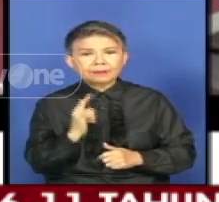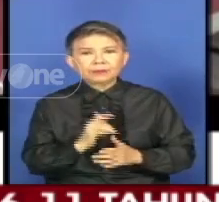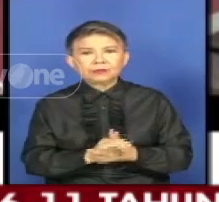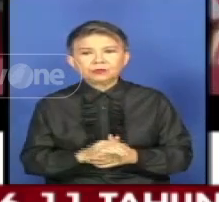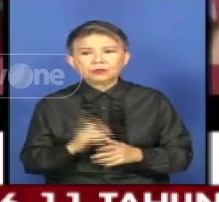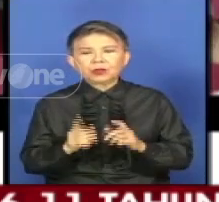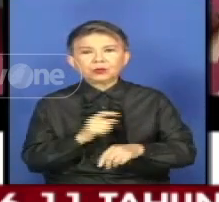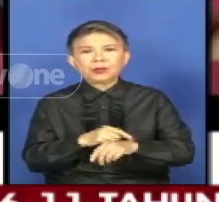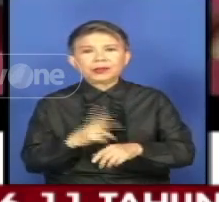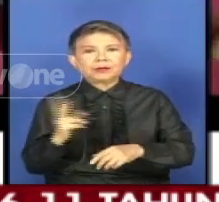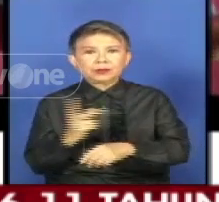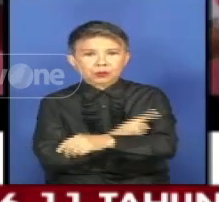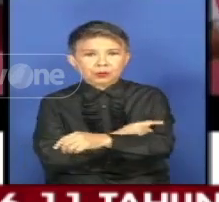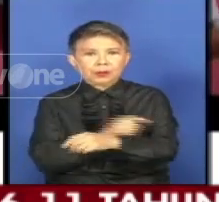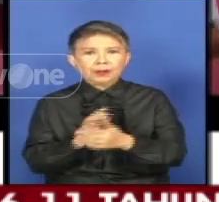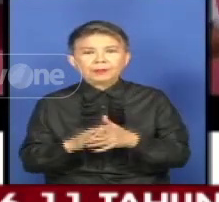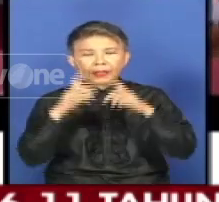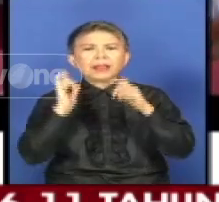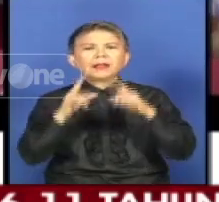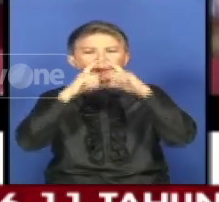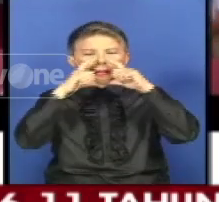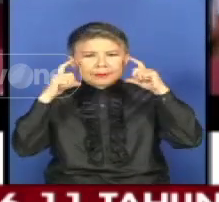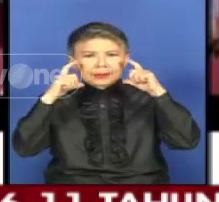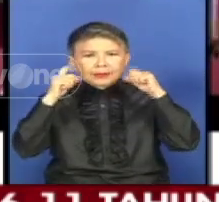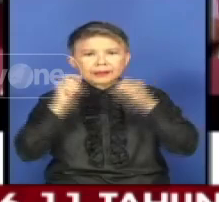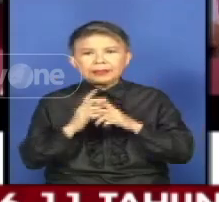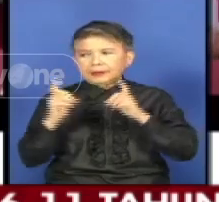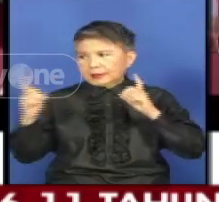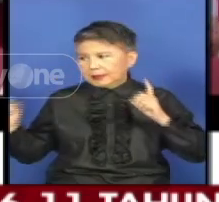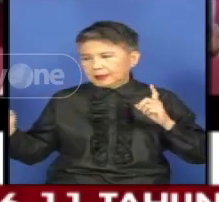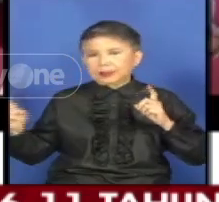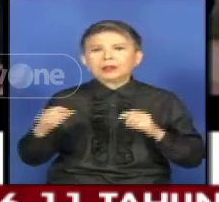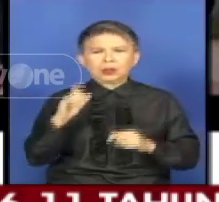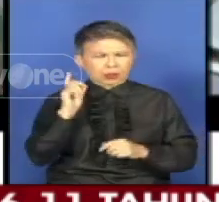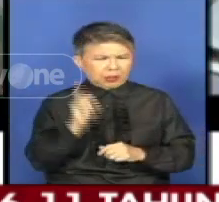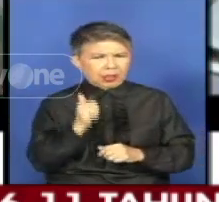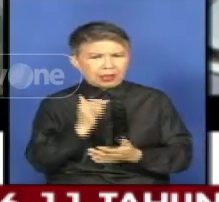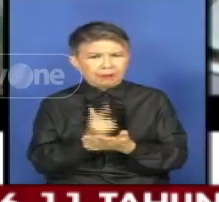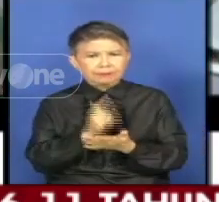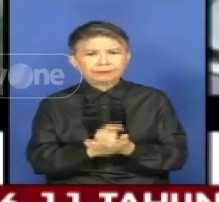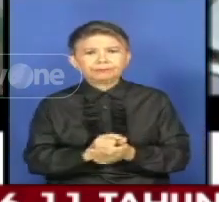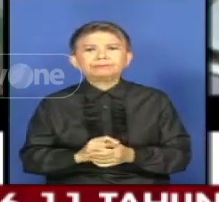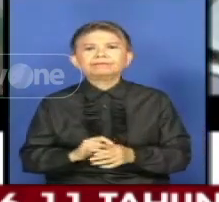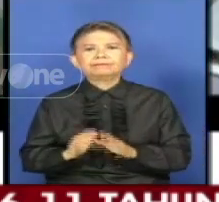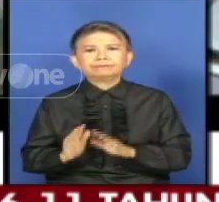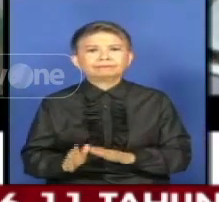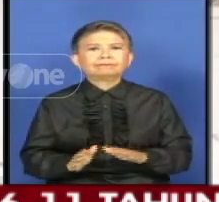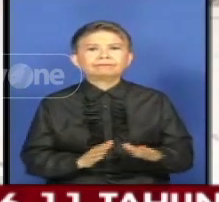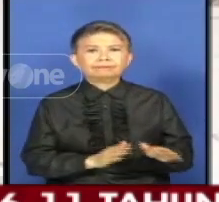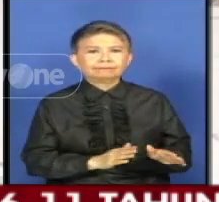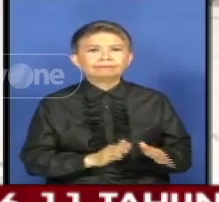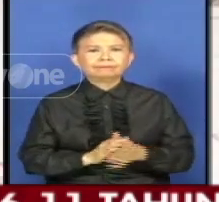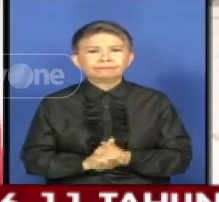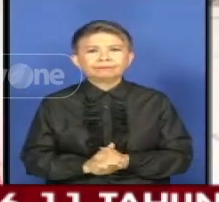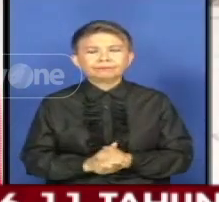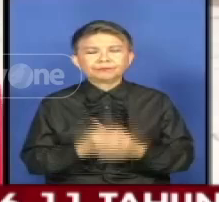melakukan vaksinasi, diantaranya adalah mengenakan masker dan juga menjaga jarak satu dengan lainnya. Untuk sementara itu kami kembalikan ke studio, Rendra.